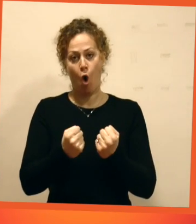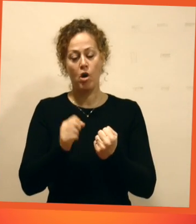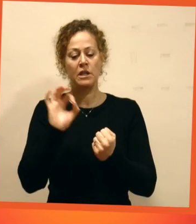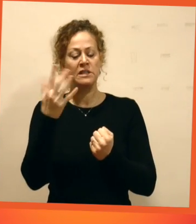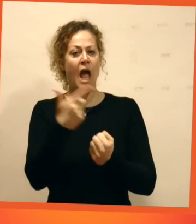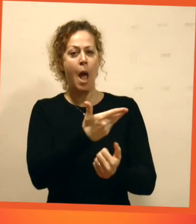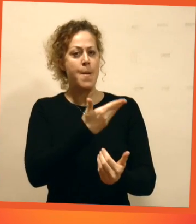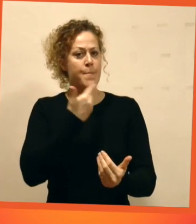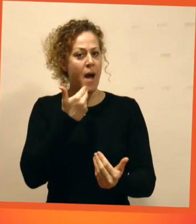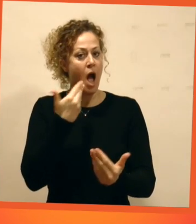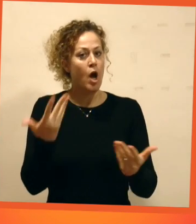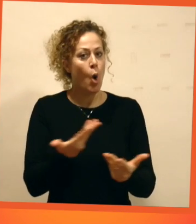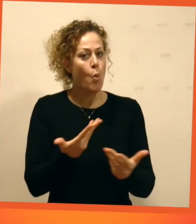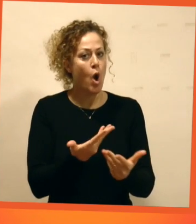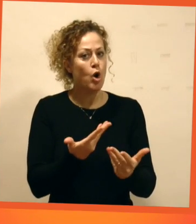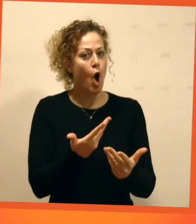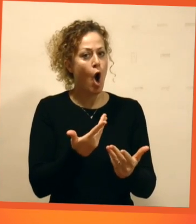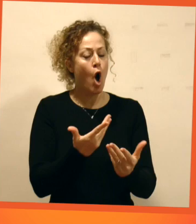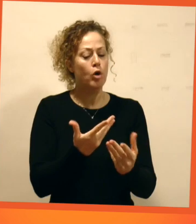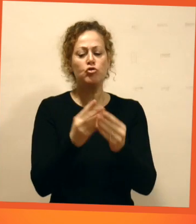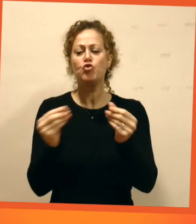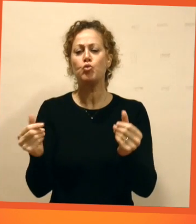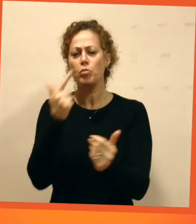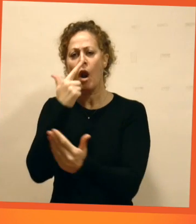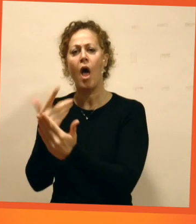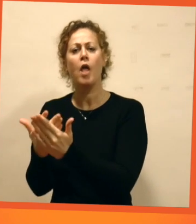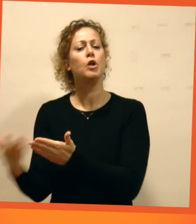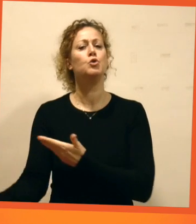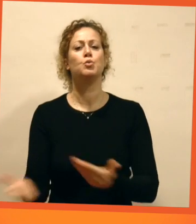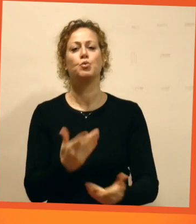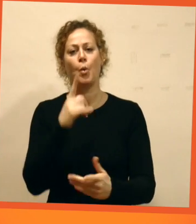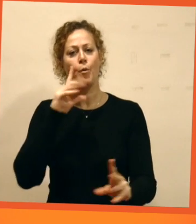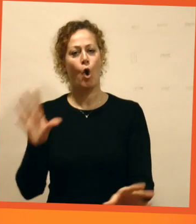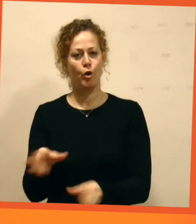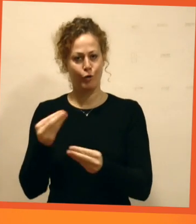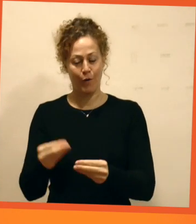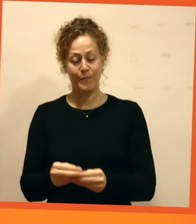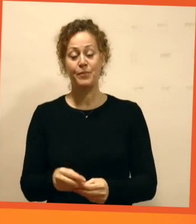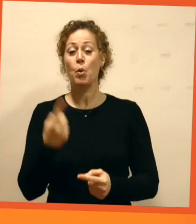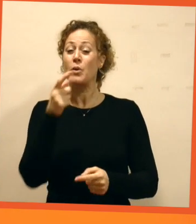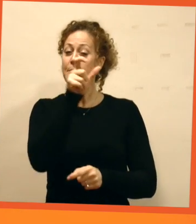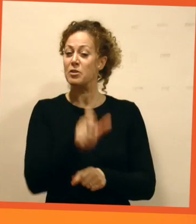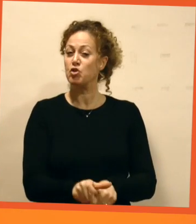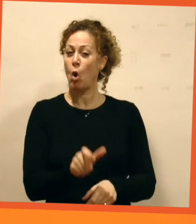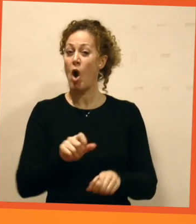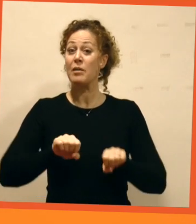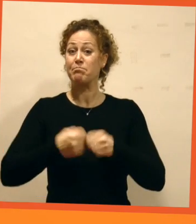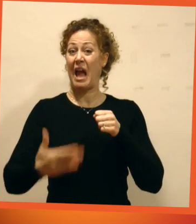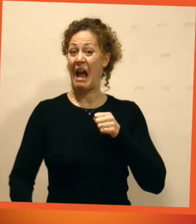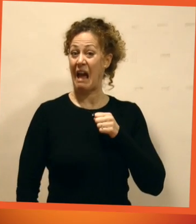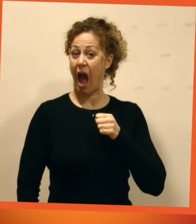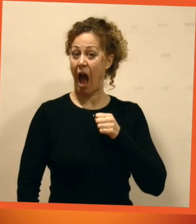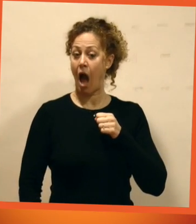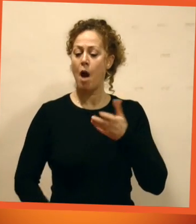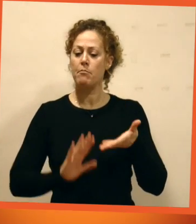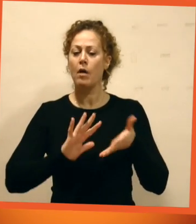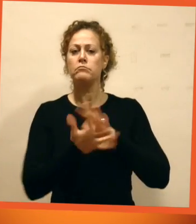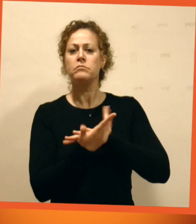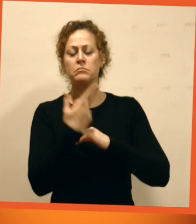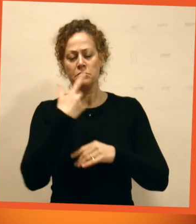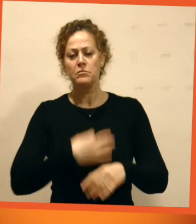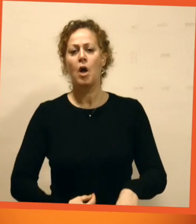la soluzione per adattamento. Quindi una persona che si rompe una gamba si adatta per portando il